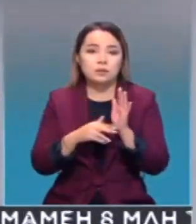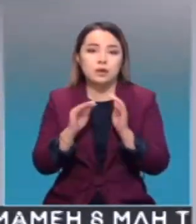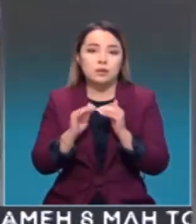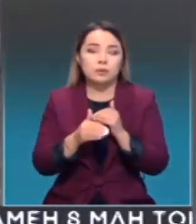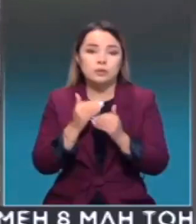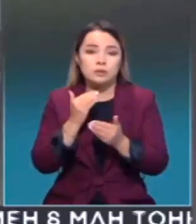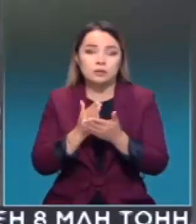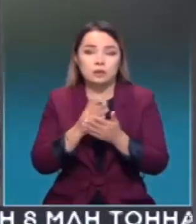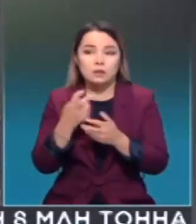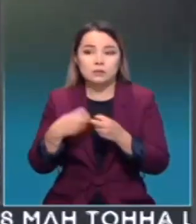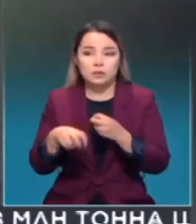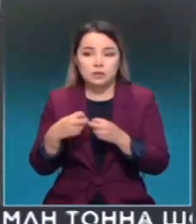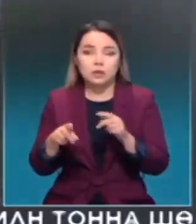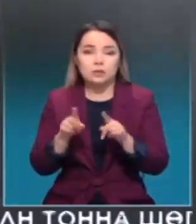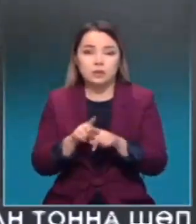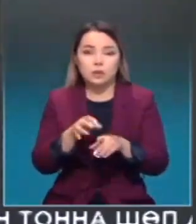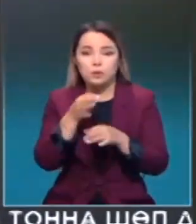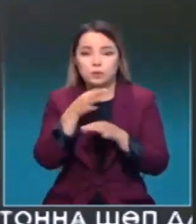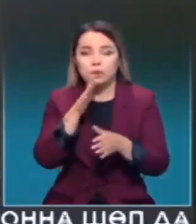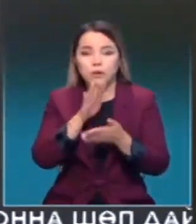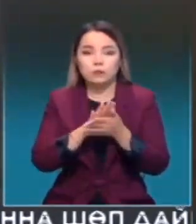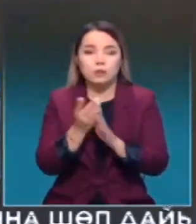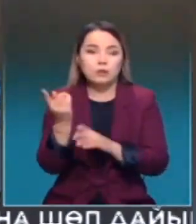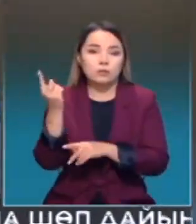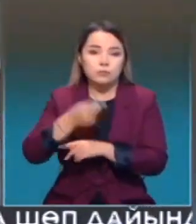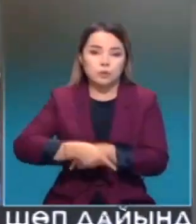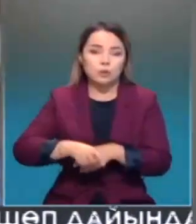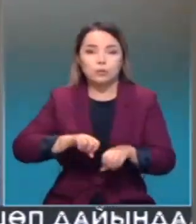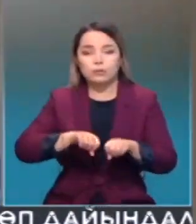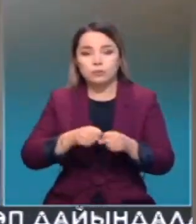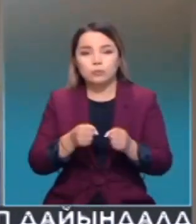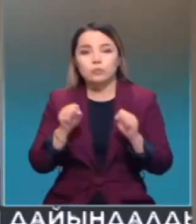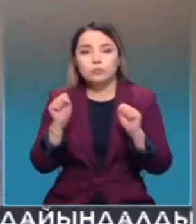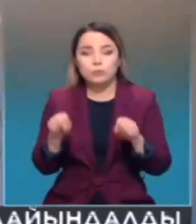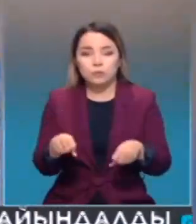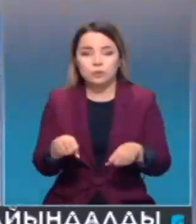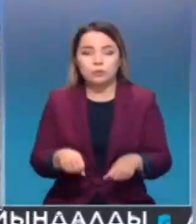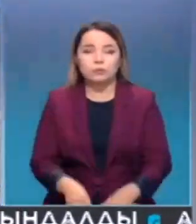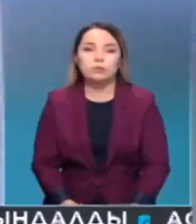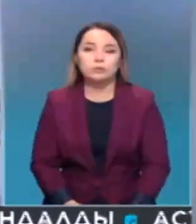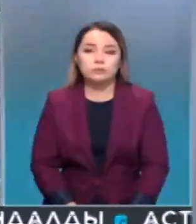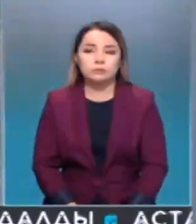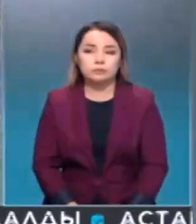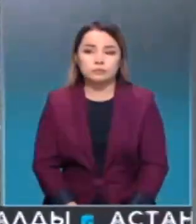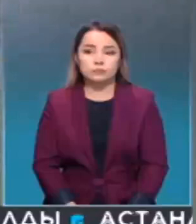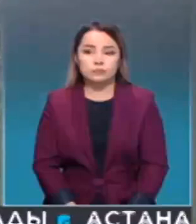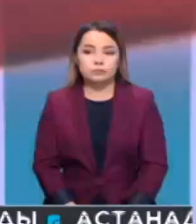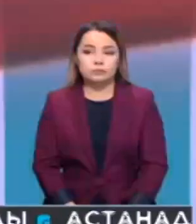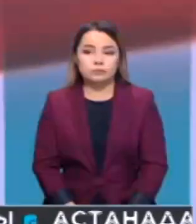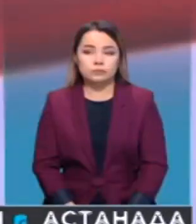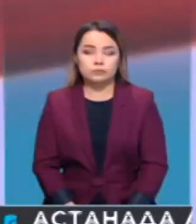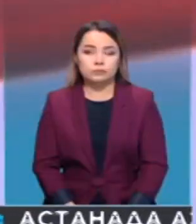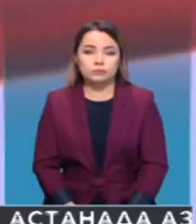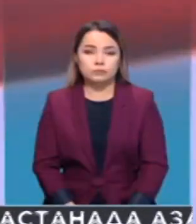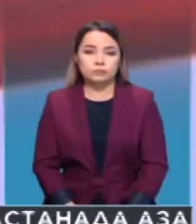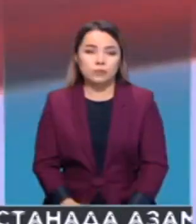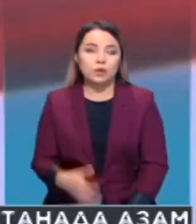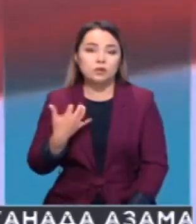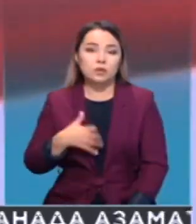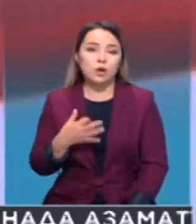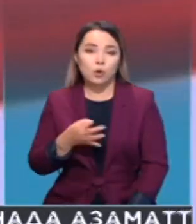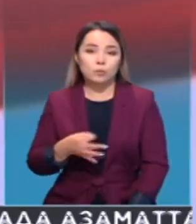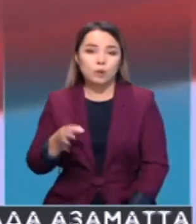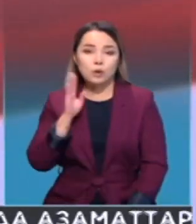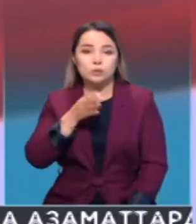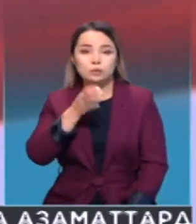мыңдайы апатты жағдайда, яғни кез келген сәтте тамырымен қопарылуы мүмкін. Жамбыл